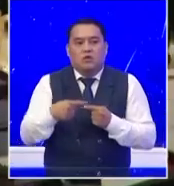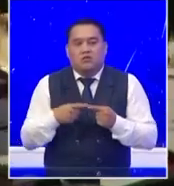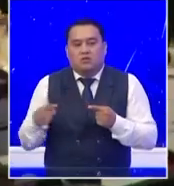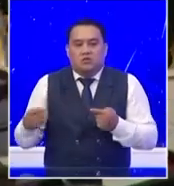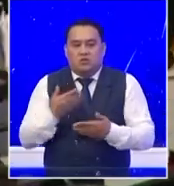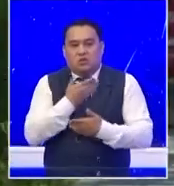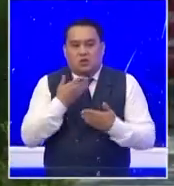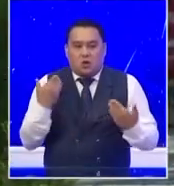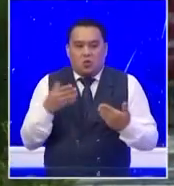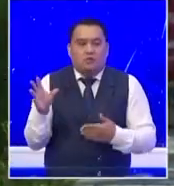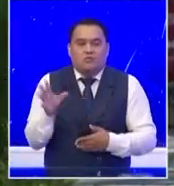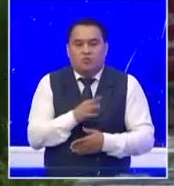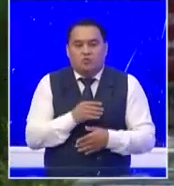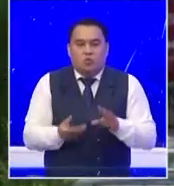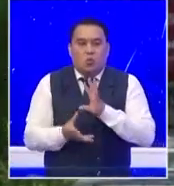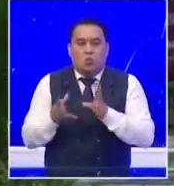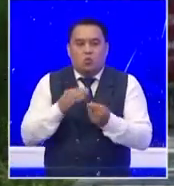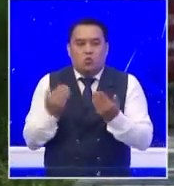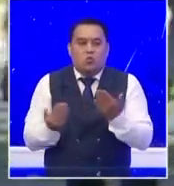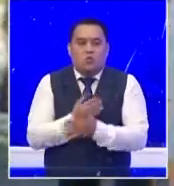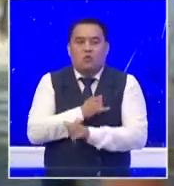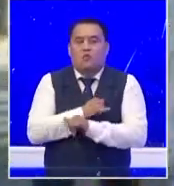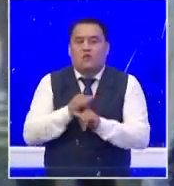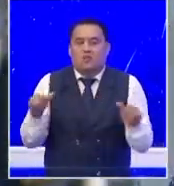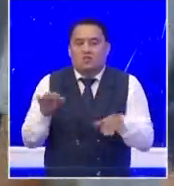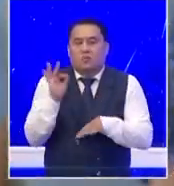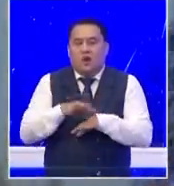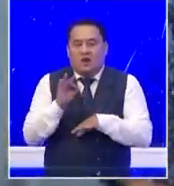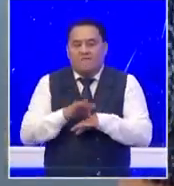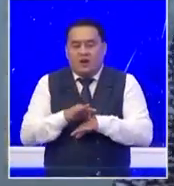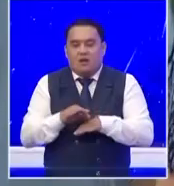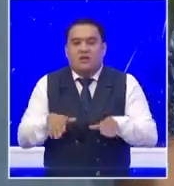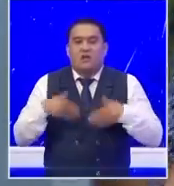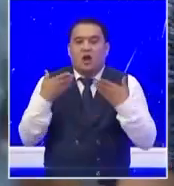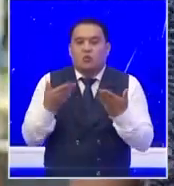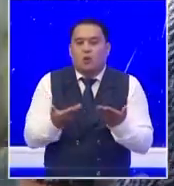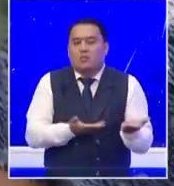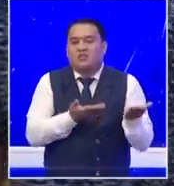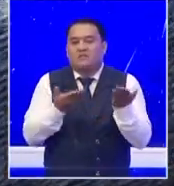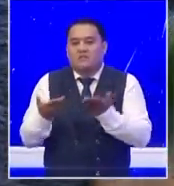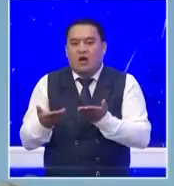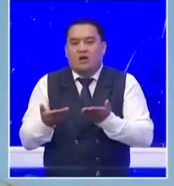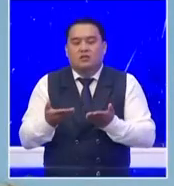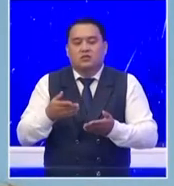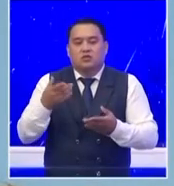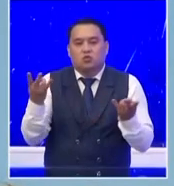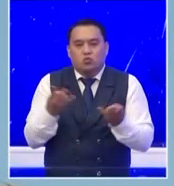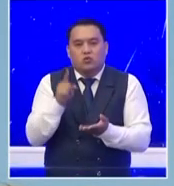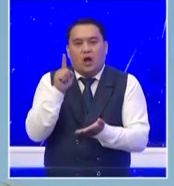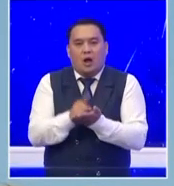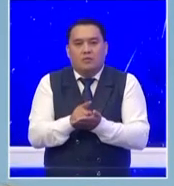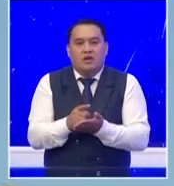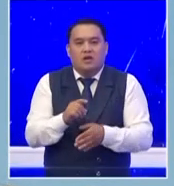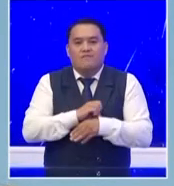социальная дистанция. Все это привело к новому всплеску заражения. Санитарные врачи региона призывают не быть самонадеянными. Этот вирус –